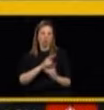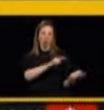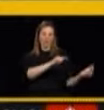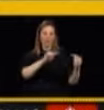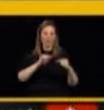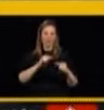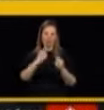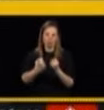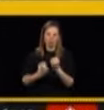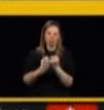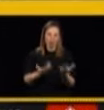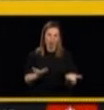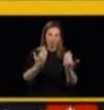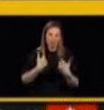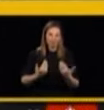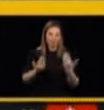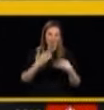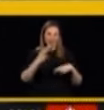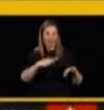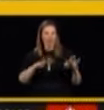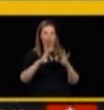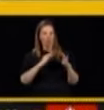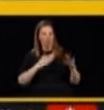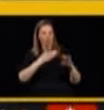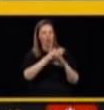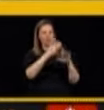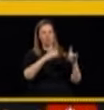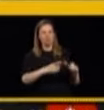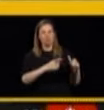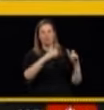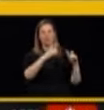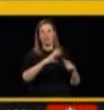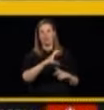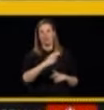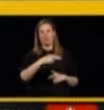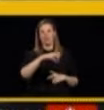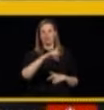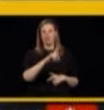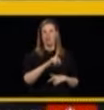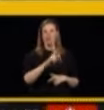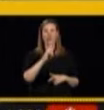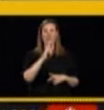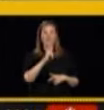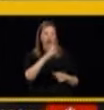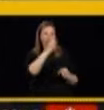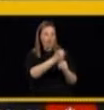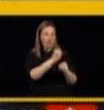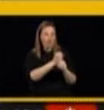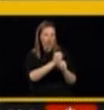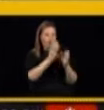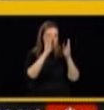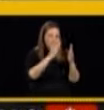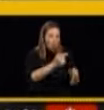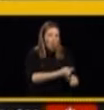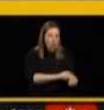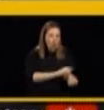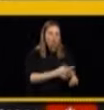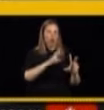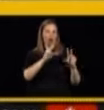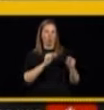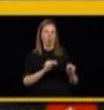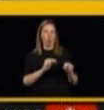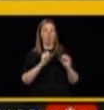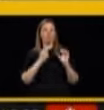donner un coup de main dans les CHSLD, pas nécessairement comme médecins, mais comme personnes qui